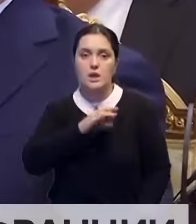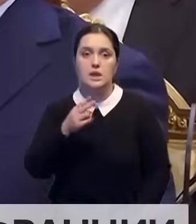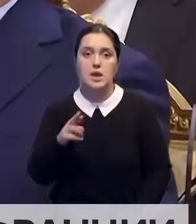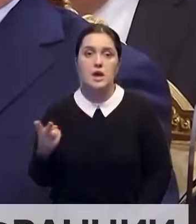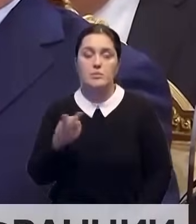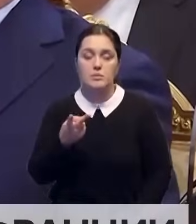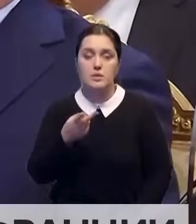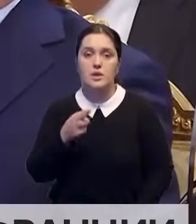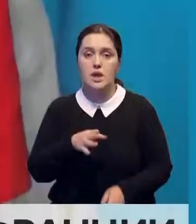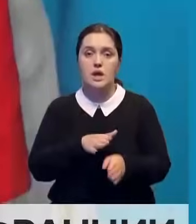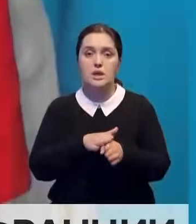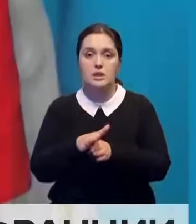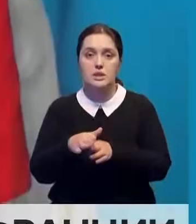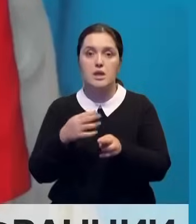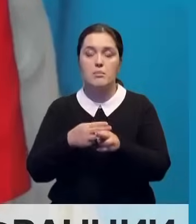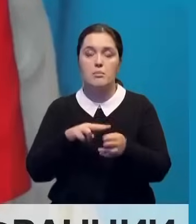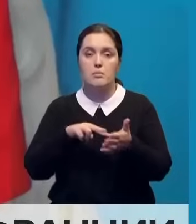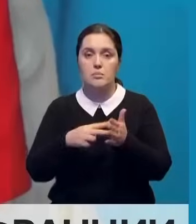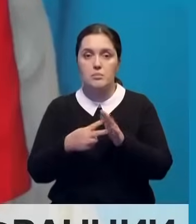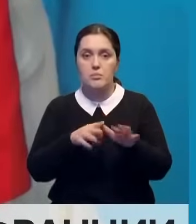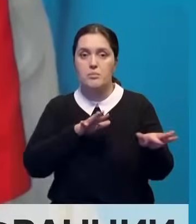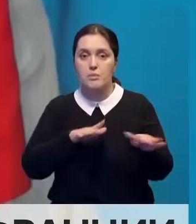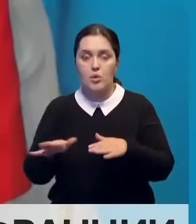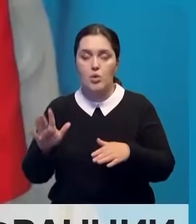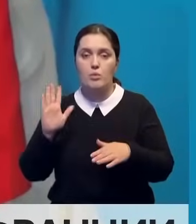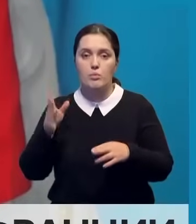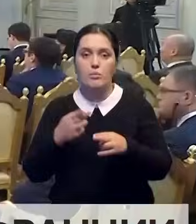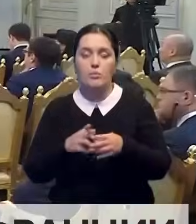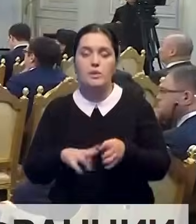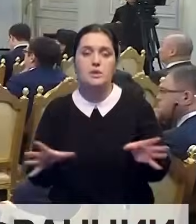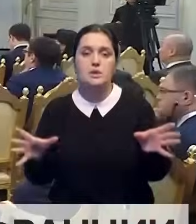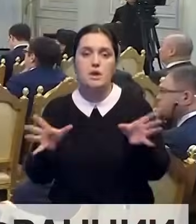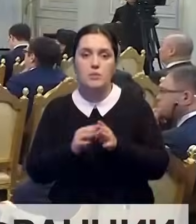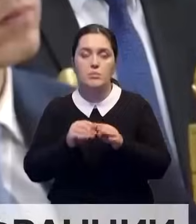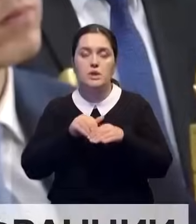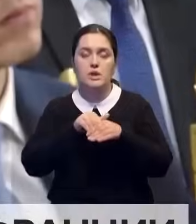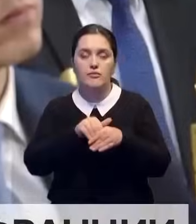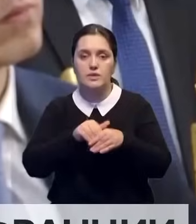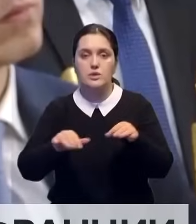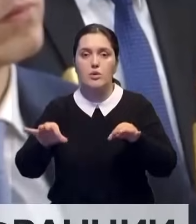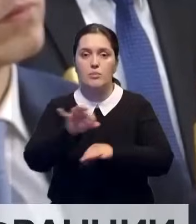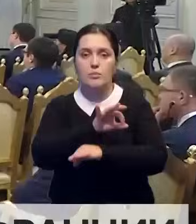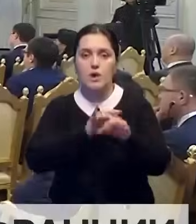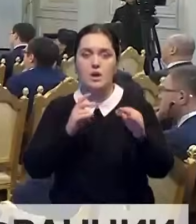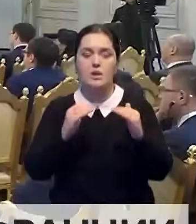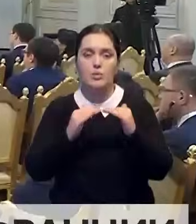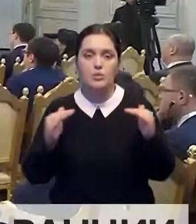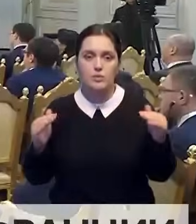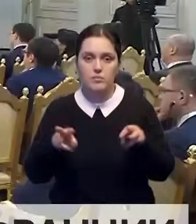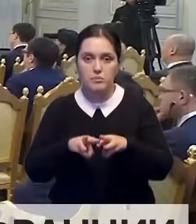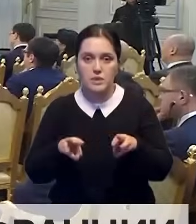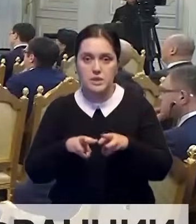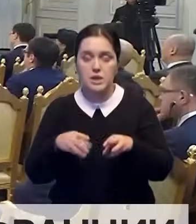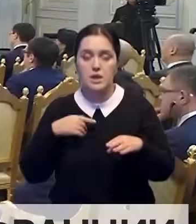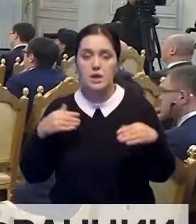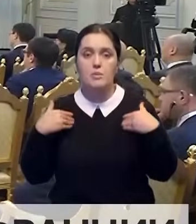эффективной реализации запланированных мероприятий необходимо продвигать совместные инвестиционные проекты на уровне министерств. Для этого